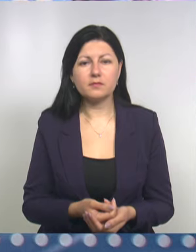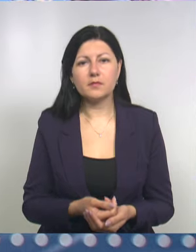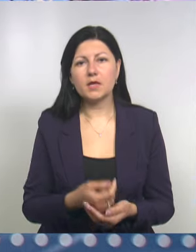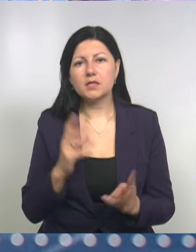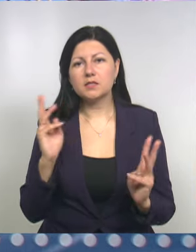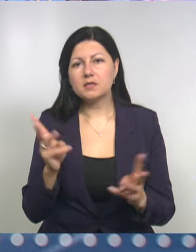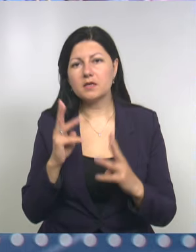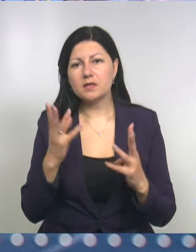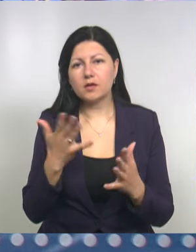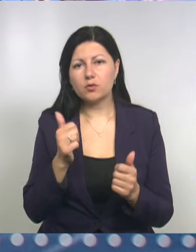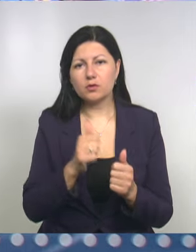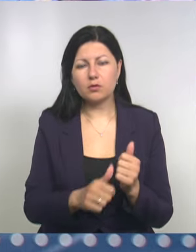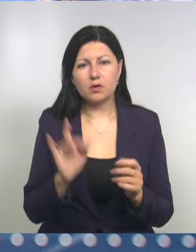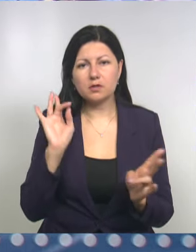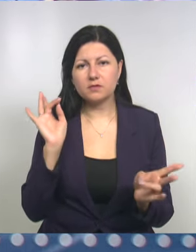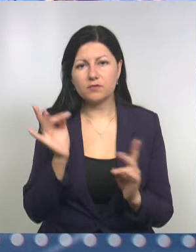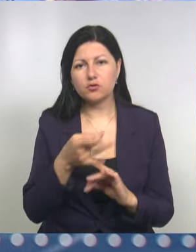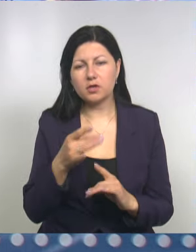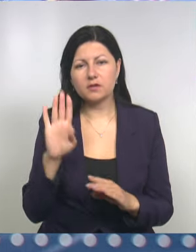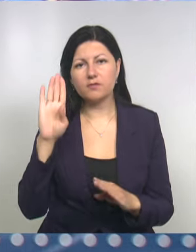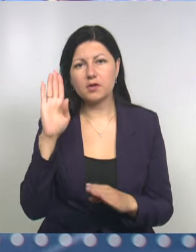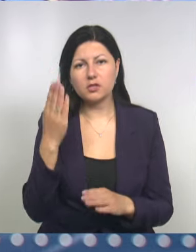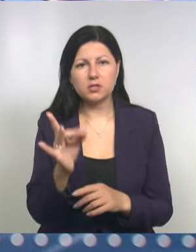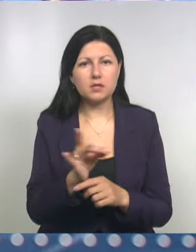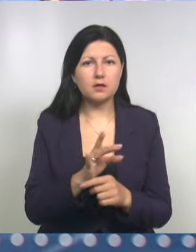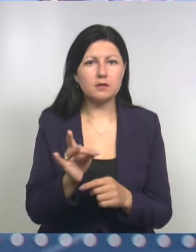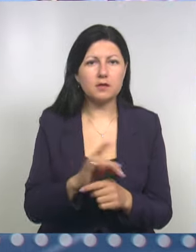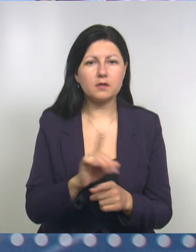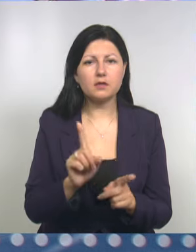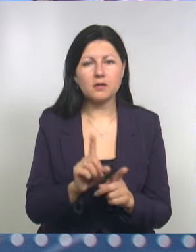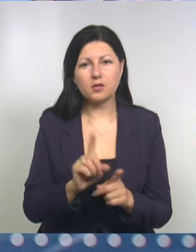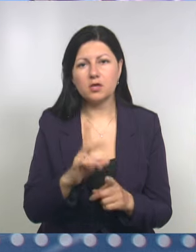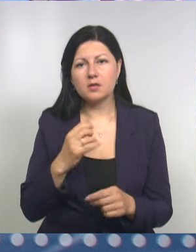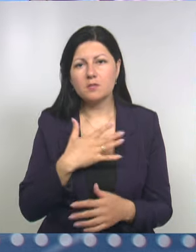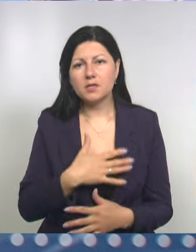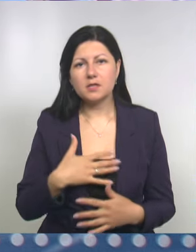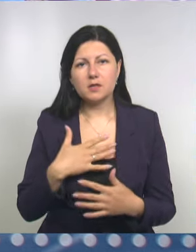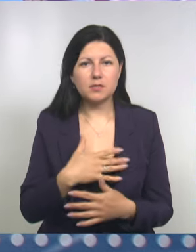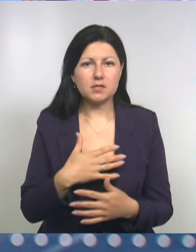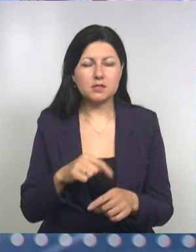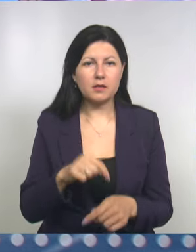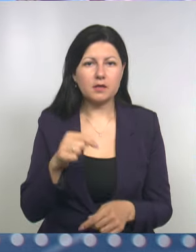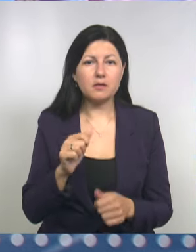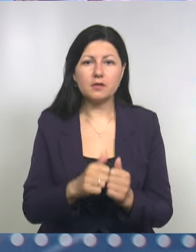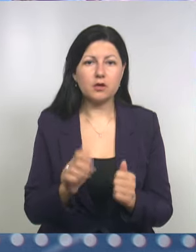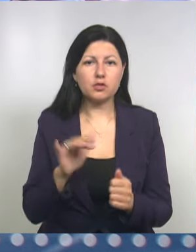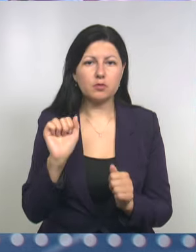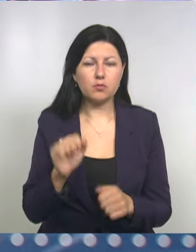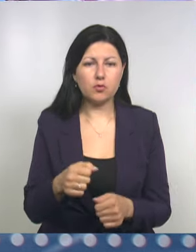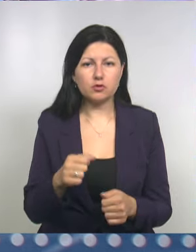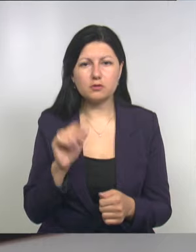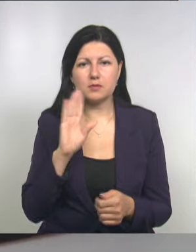Сирены, которые регулярно звучат, вражеские атаки, конечно, отражаются и на эмоциональном состоянии. Не каждый может справиться с